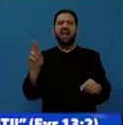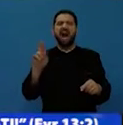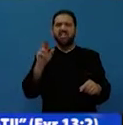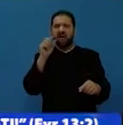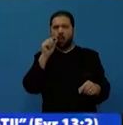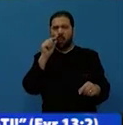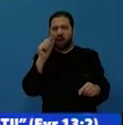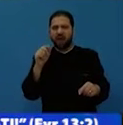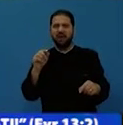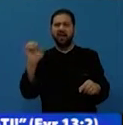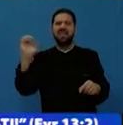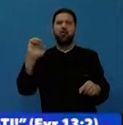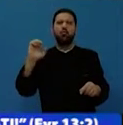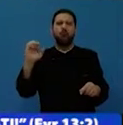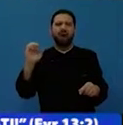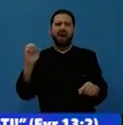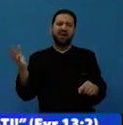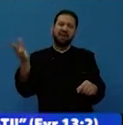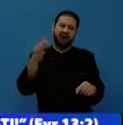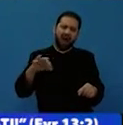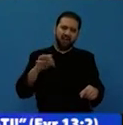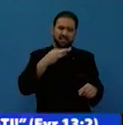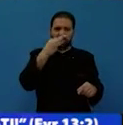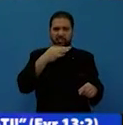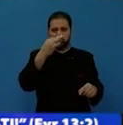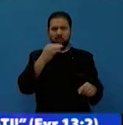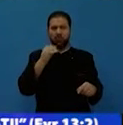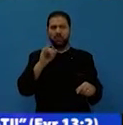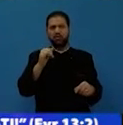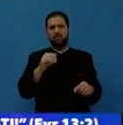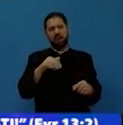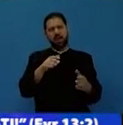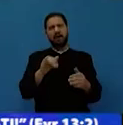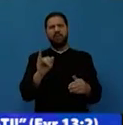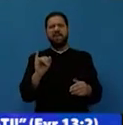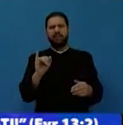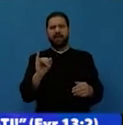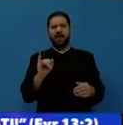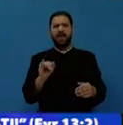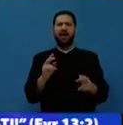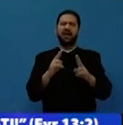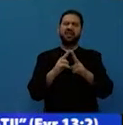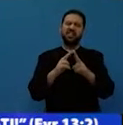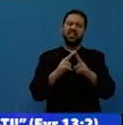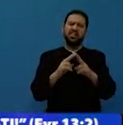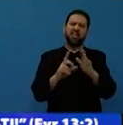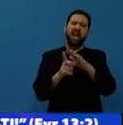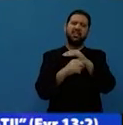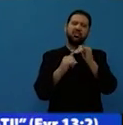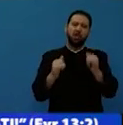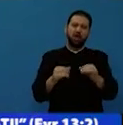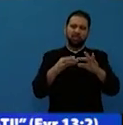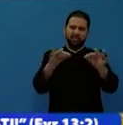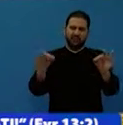compromisă. Alții însă merg pe ideea că întâlnirea dintre aceste